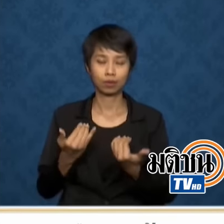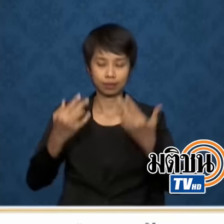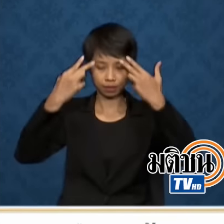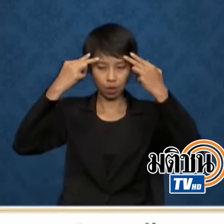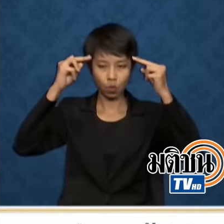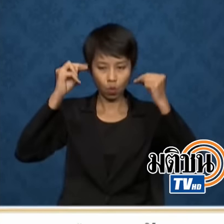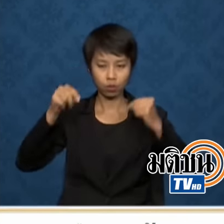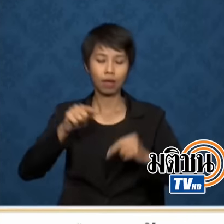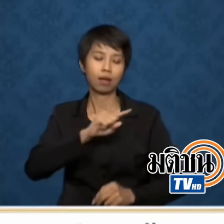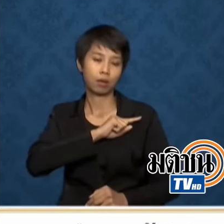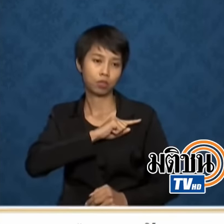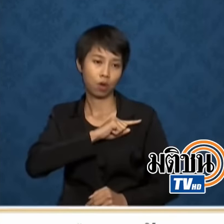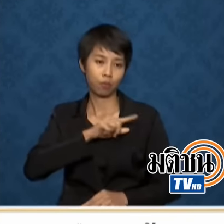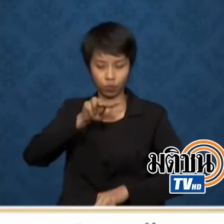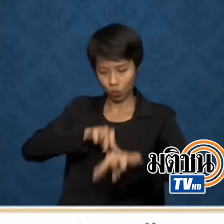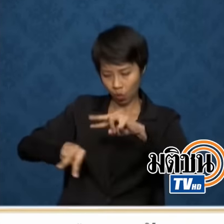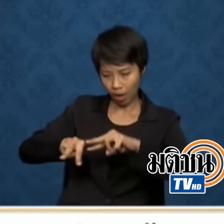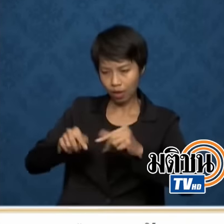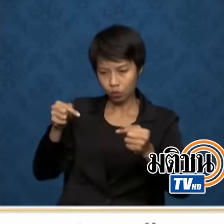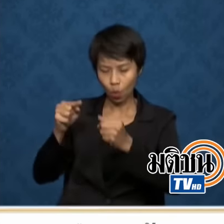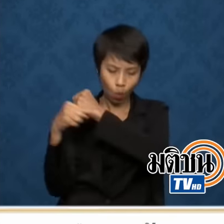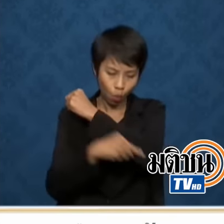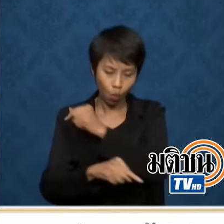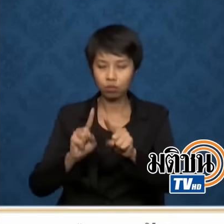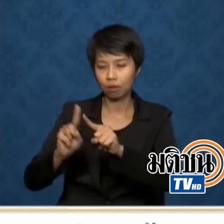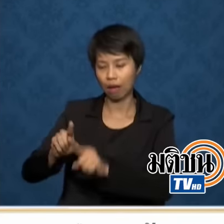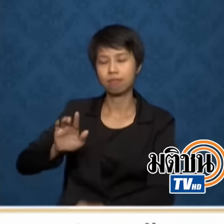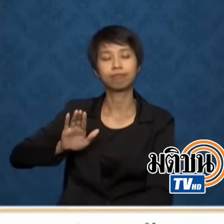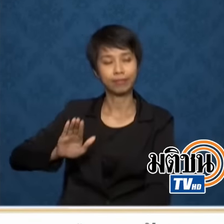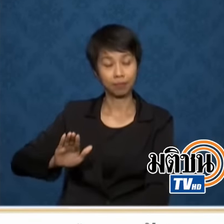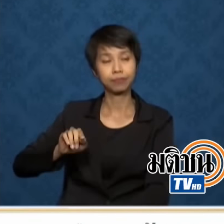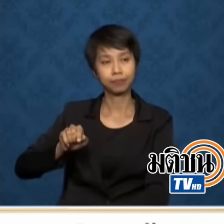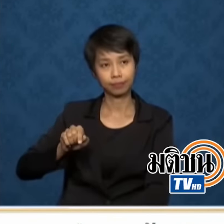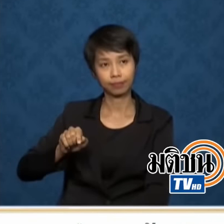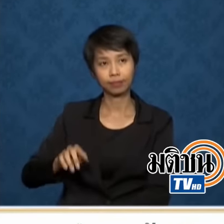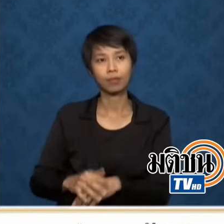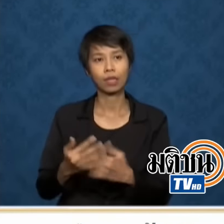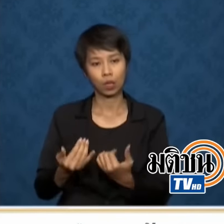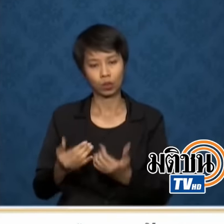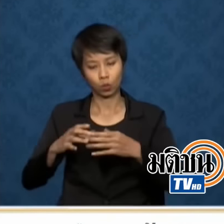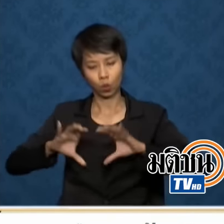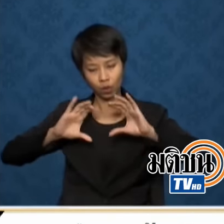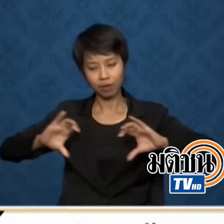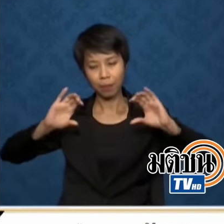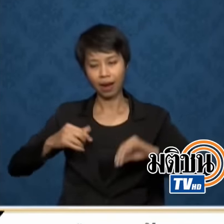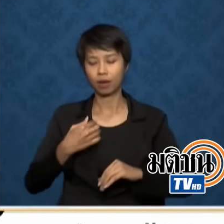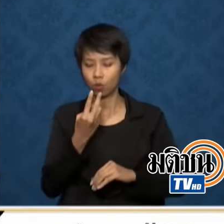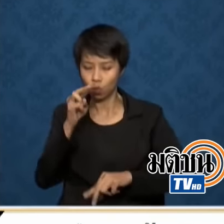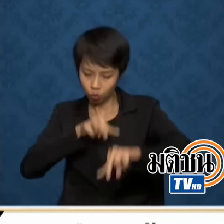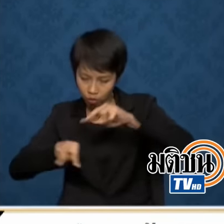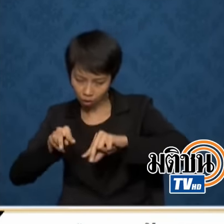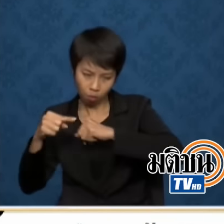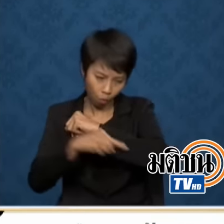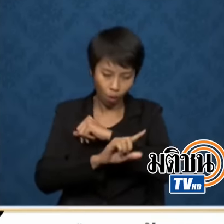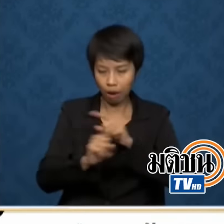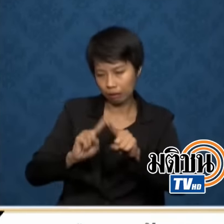ตรีนอกจากดูแลกำกับในเรื่องของการทุจริตคอร์รัปชันอย่างเข้มงวดไม่ให้มีเกิดขึ้นในรัฐบาลชุดปัจจุบันนะครับที่มีอยู่ก็ต้อง